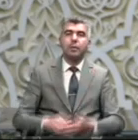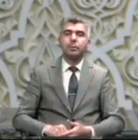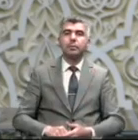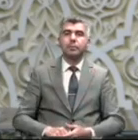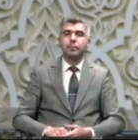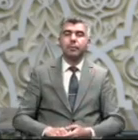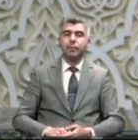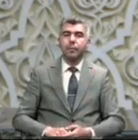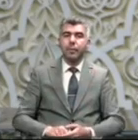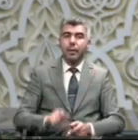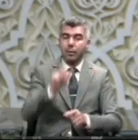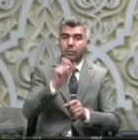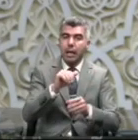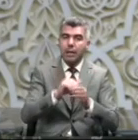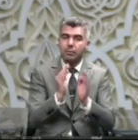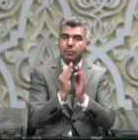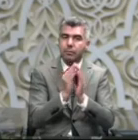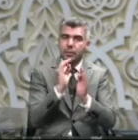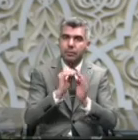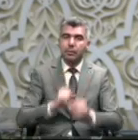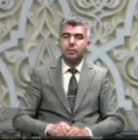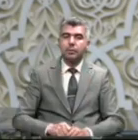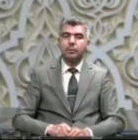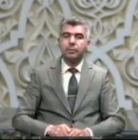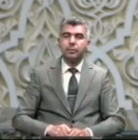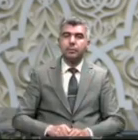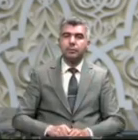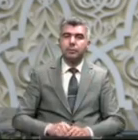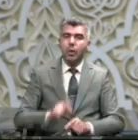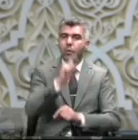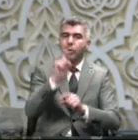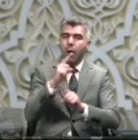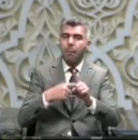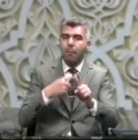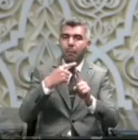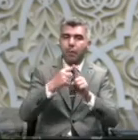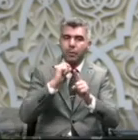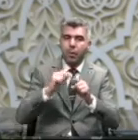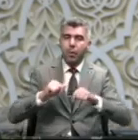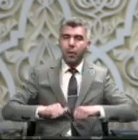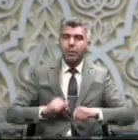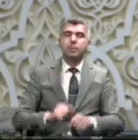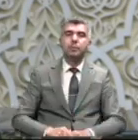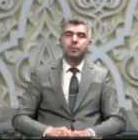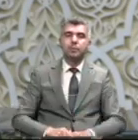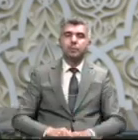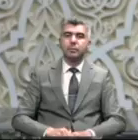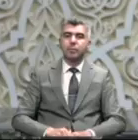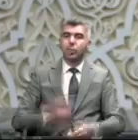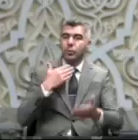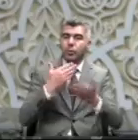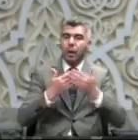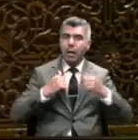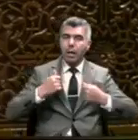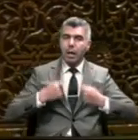الكلمه الان لمجموعه العداله الاجتماعيه وهي اخر المتدخل في سلسله التقييم على جواب السيد الوزير شكرا السيد الرئيس